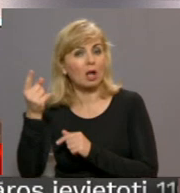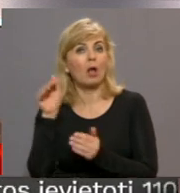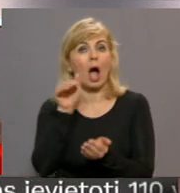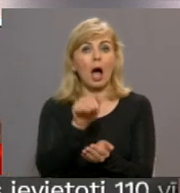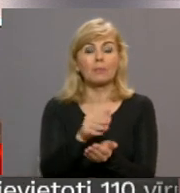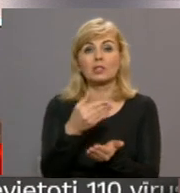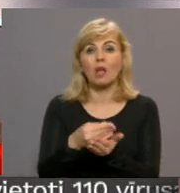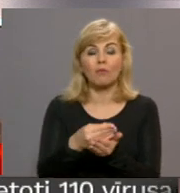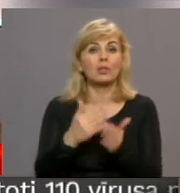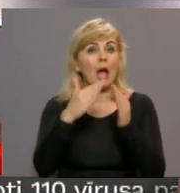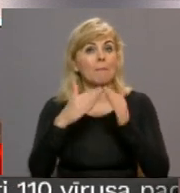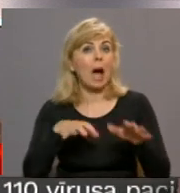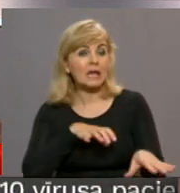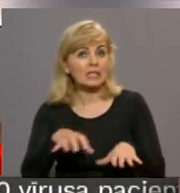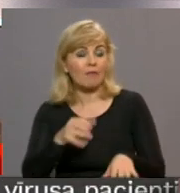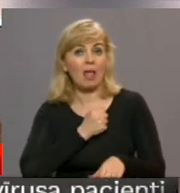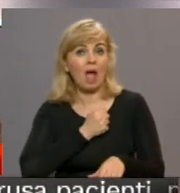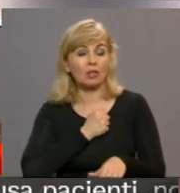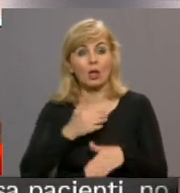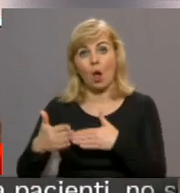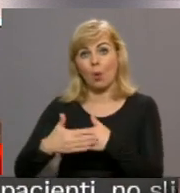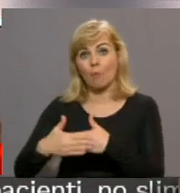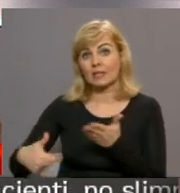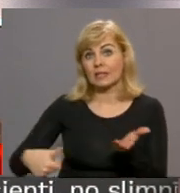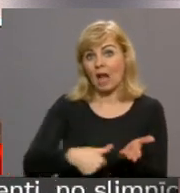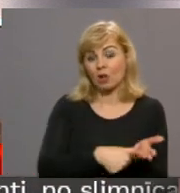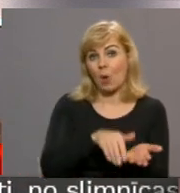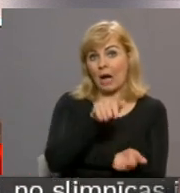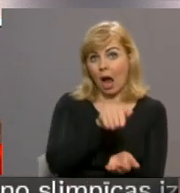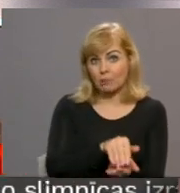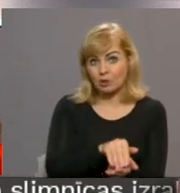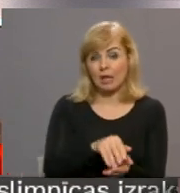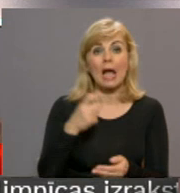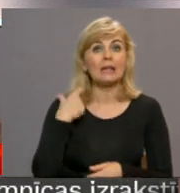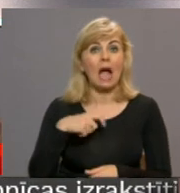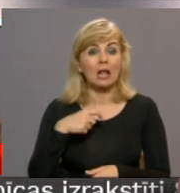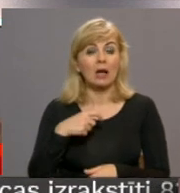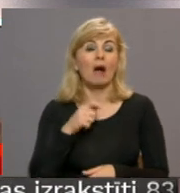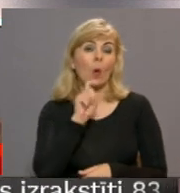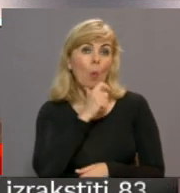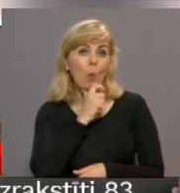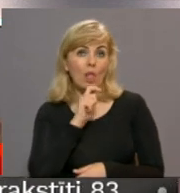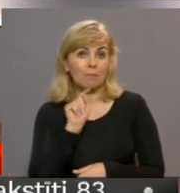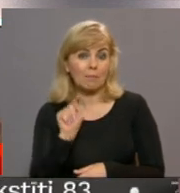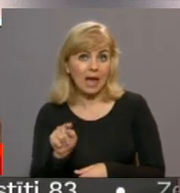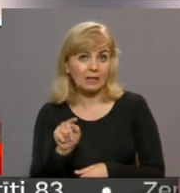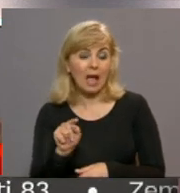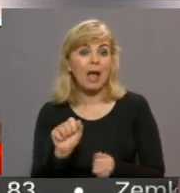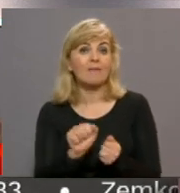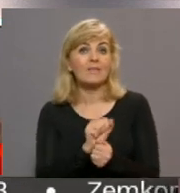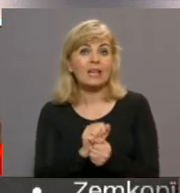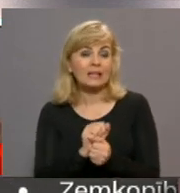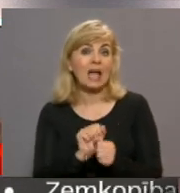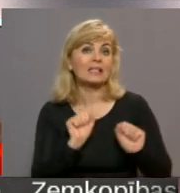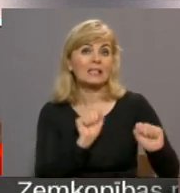savus mājdzīvniekus. Latgalei tuvākās reģistrētās dzīvnieku kapsētas ir Jēkabpilī un Gulbenē. Vides aizsardzības